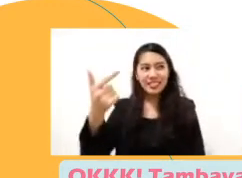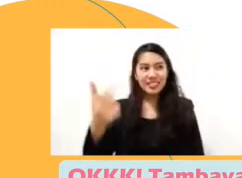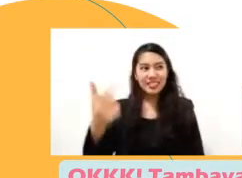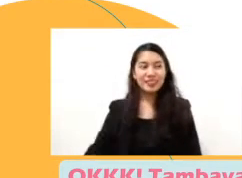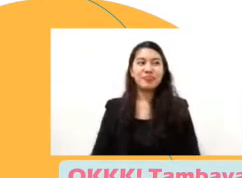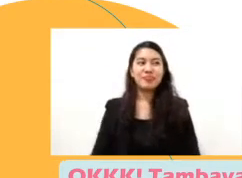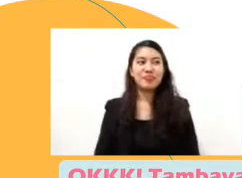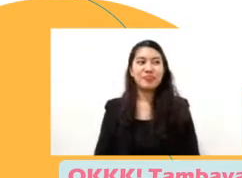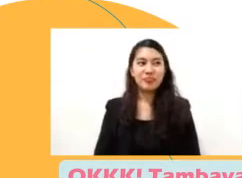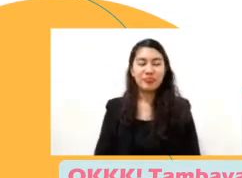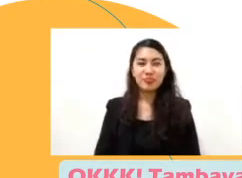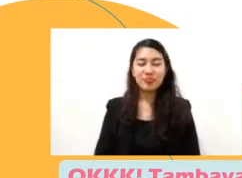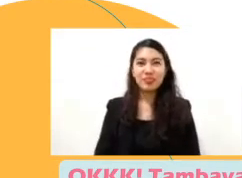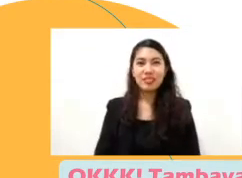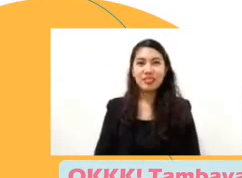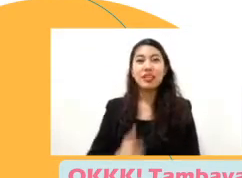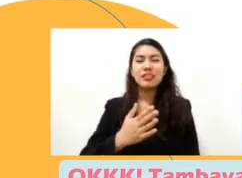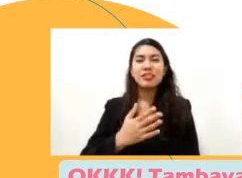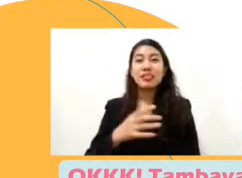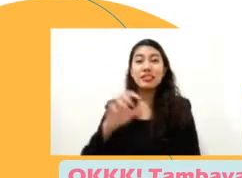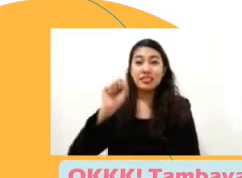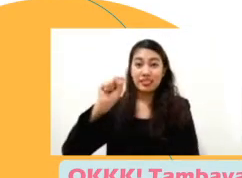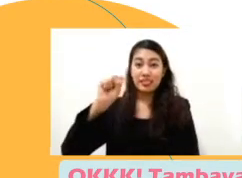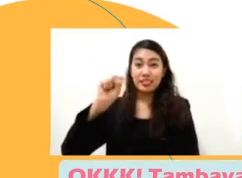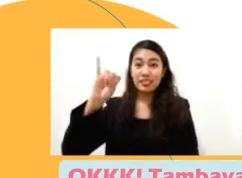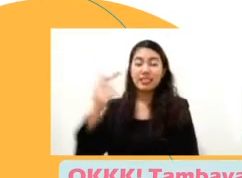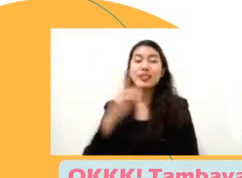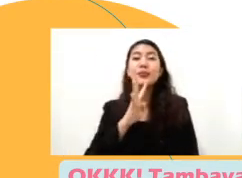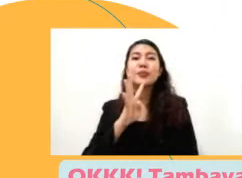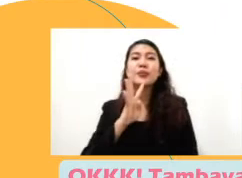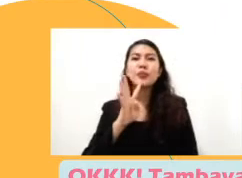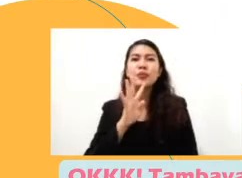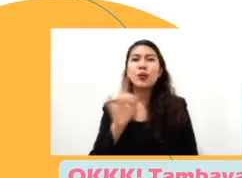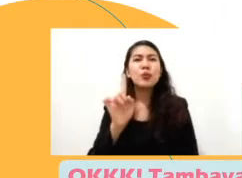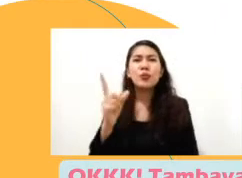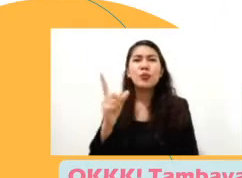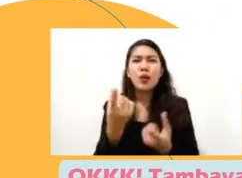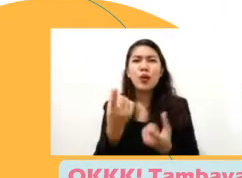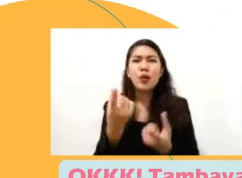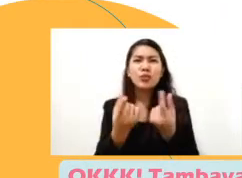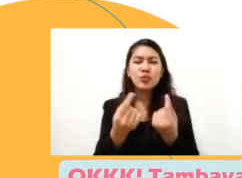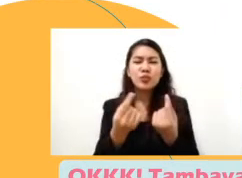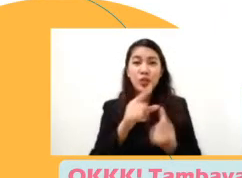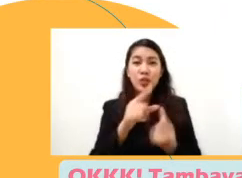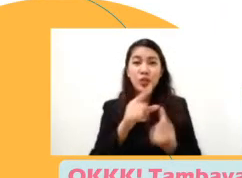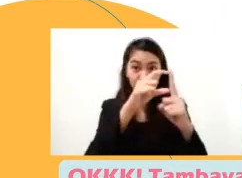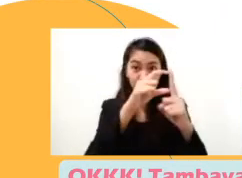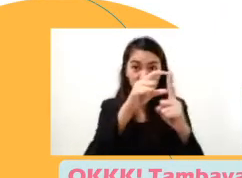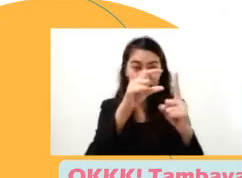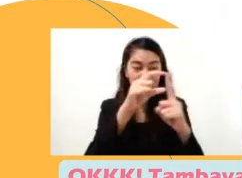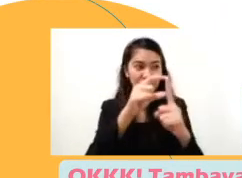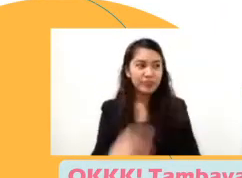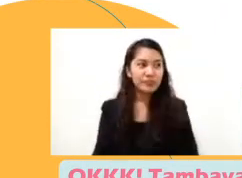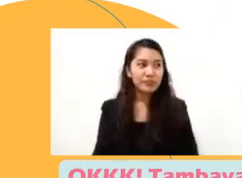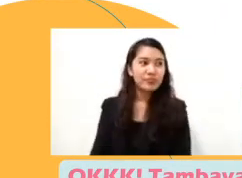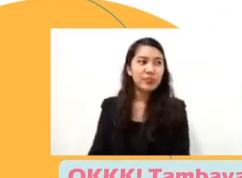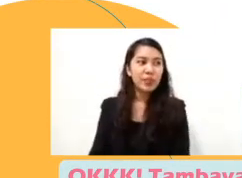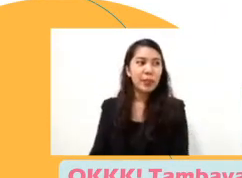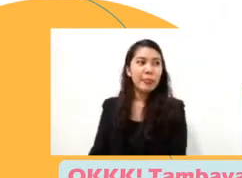paulit-ulit. Nagaanap po ako ngayon ng... Pili ka ng isang word from the 10 words. Pwede bang ano? Pwede ba akong